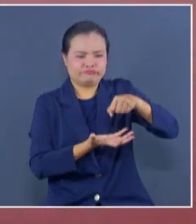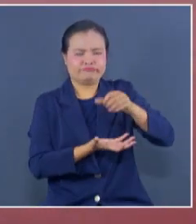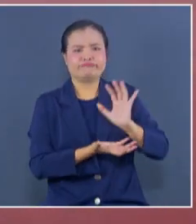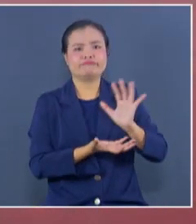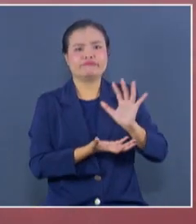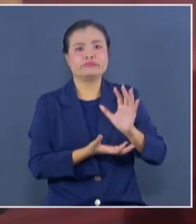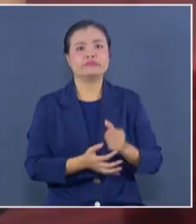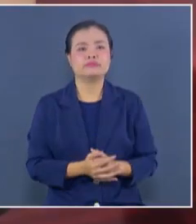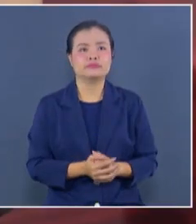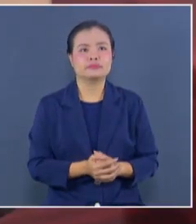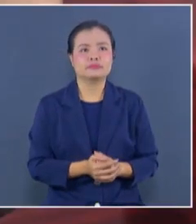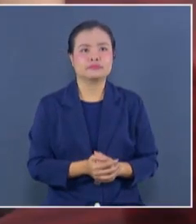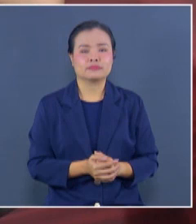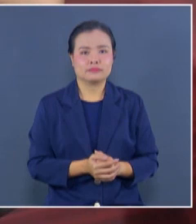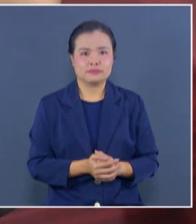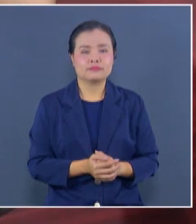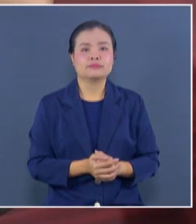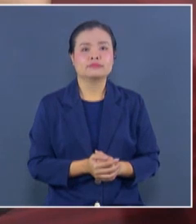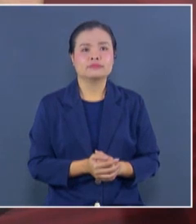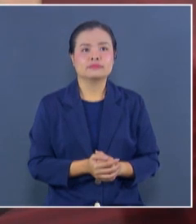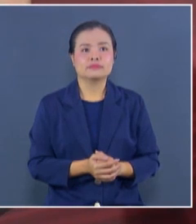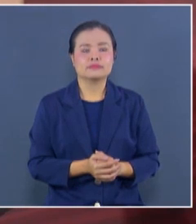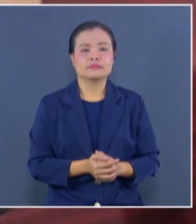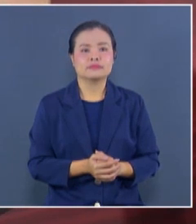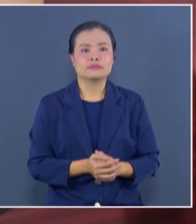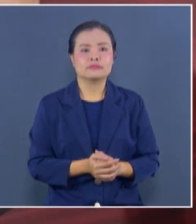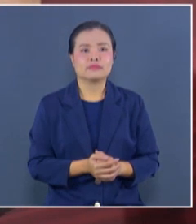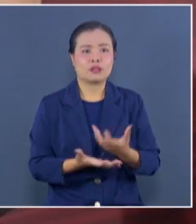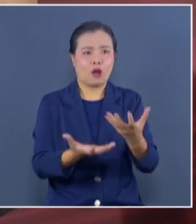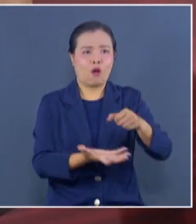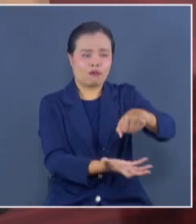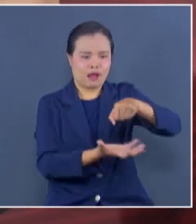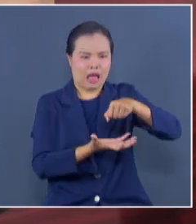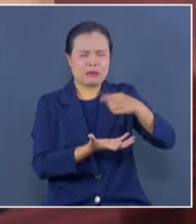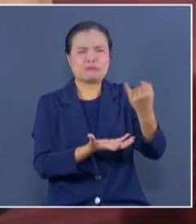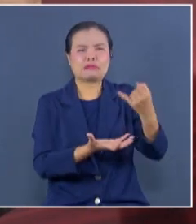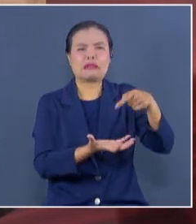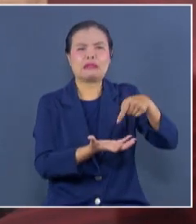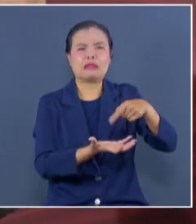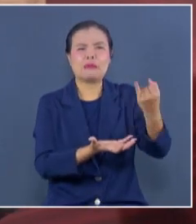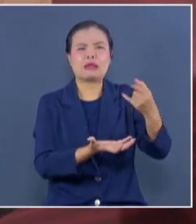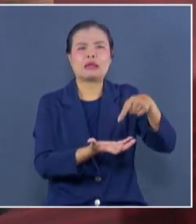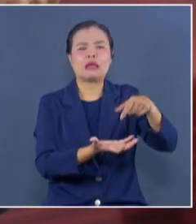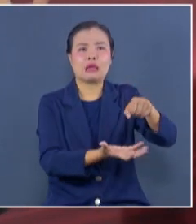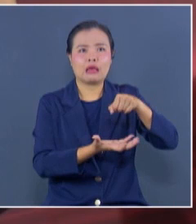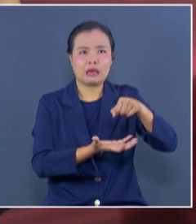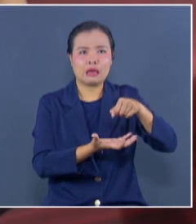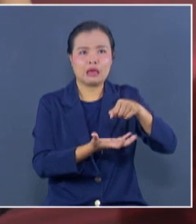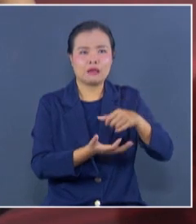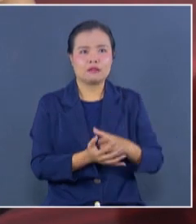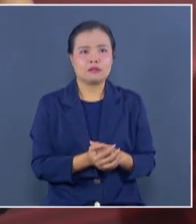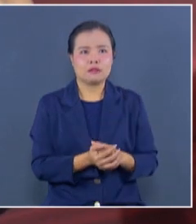ล่ะค่ะ ล่าสุดเนี่ยมันมีคนให้ของไม่ดีมาซึ่งให้